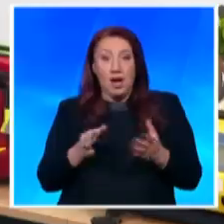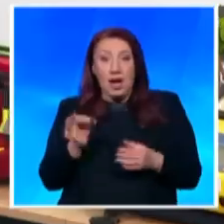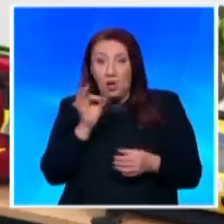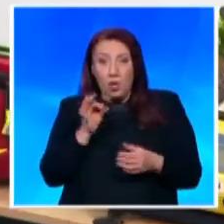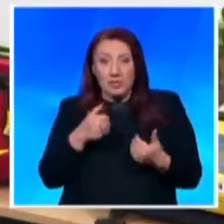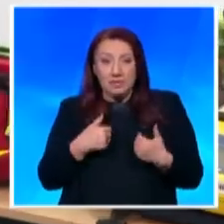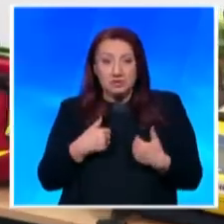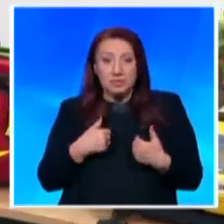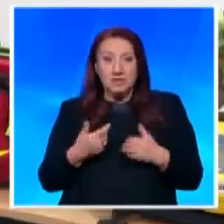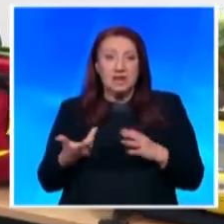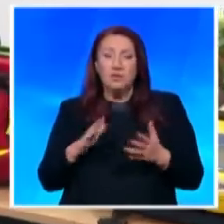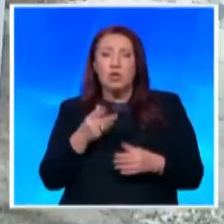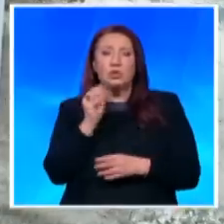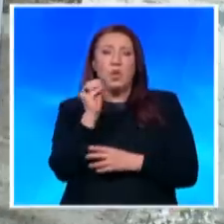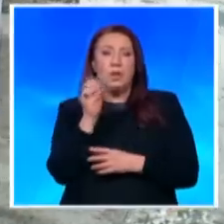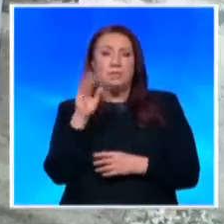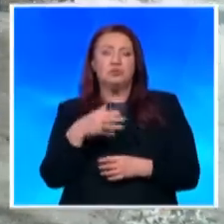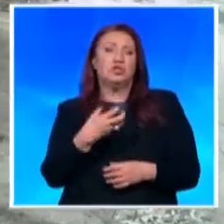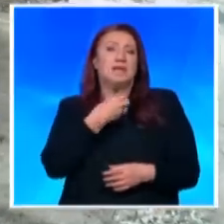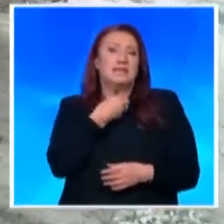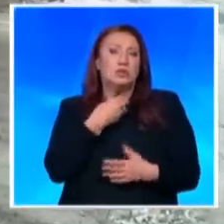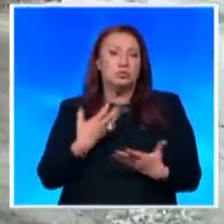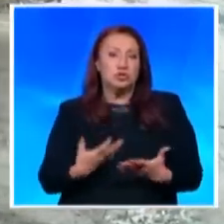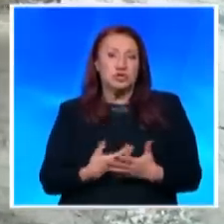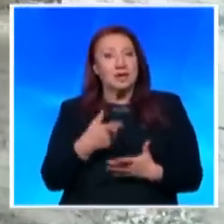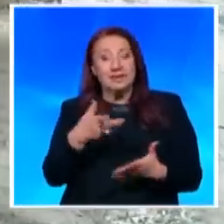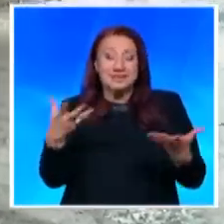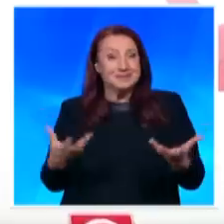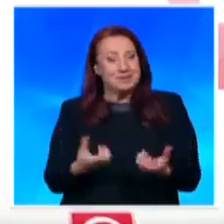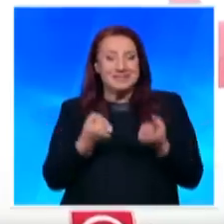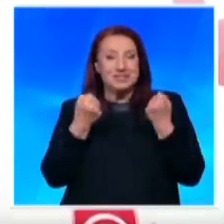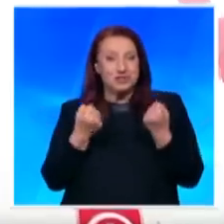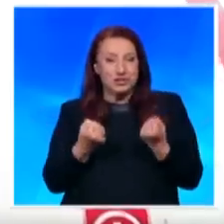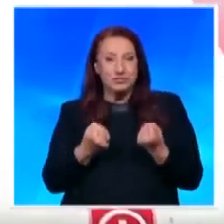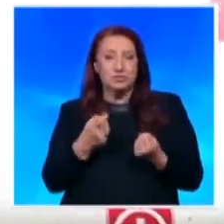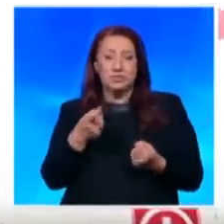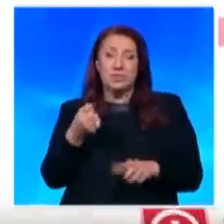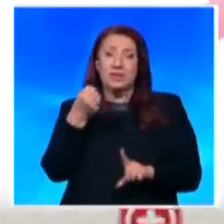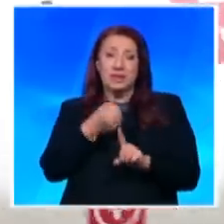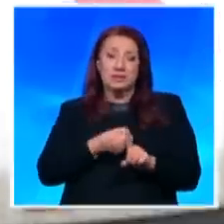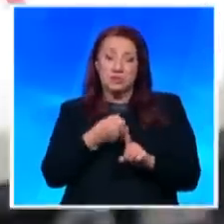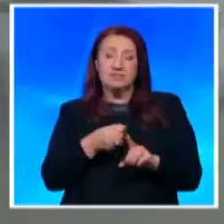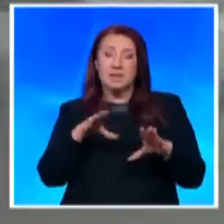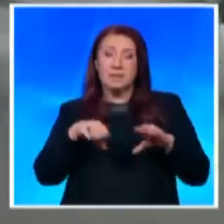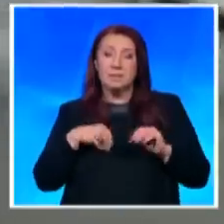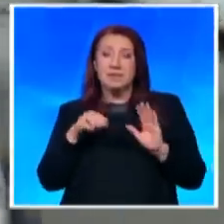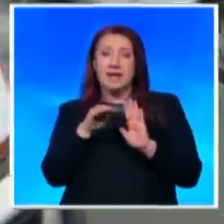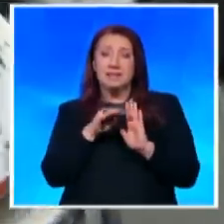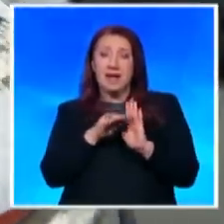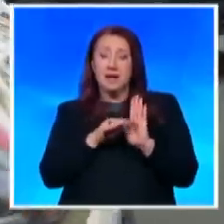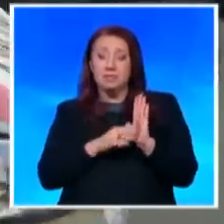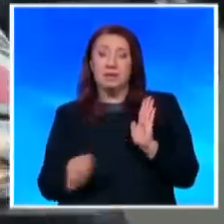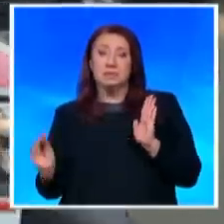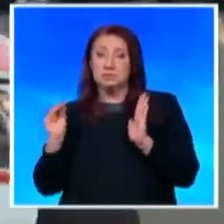място? Вероятно, ще се задуши. Парамедиците настояват спешно за приемането на наредба, която да регулира професията им. За BTV